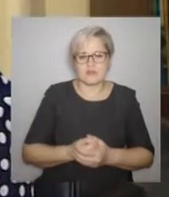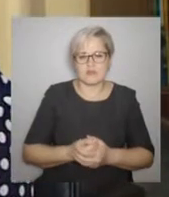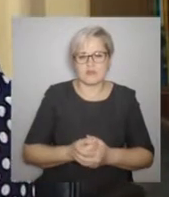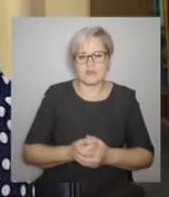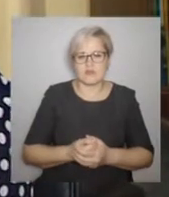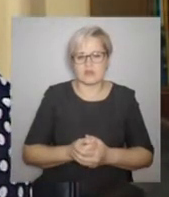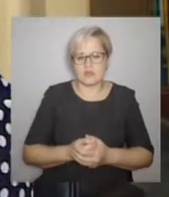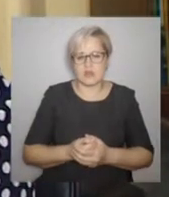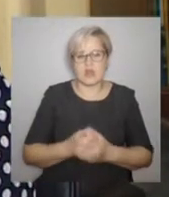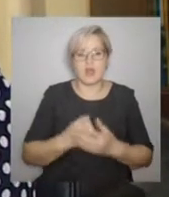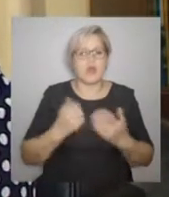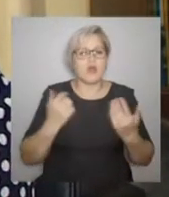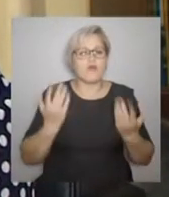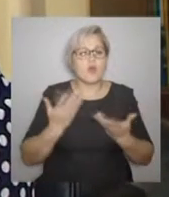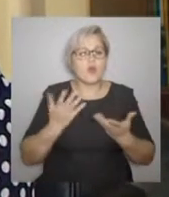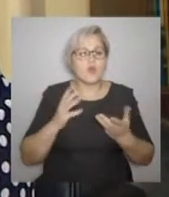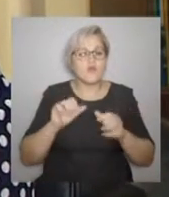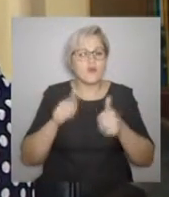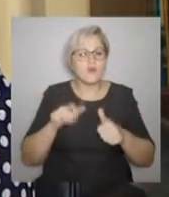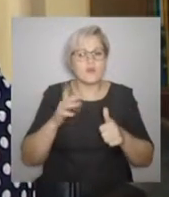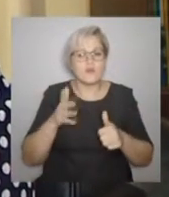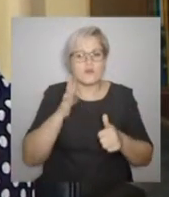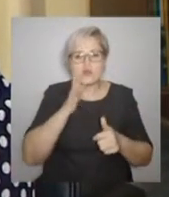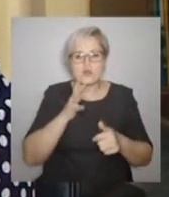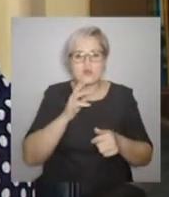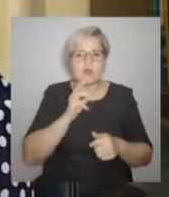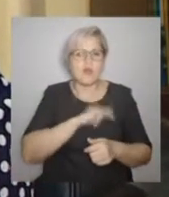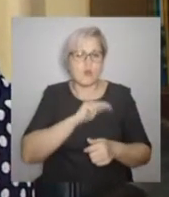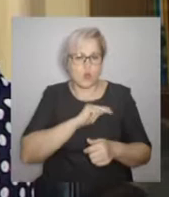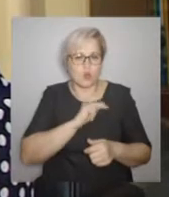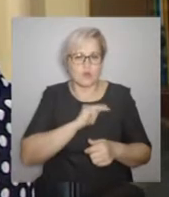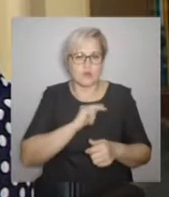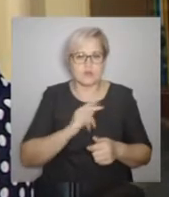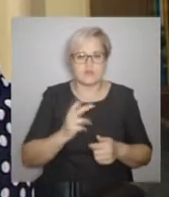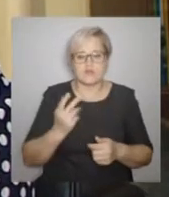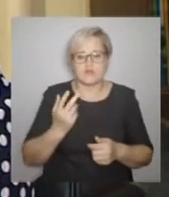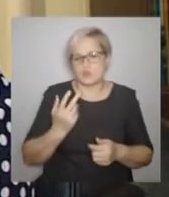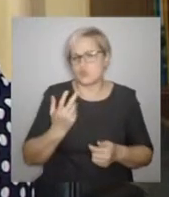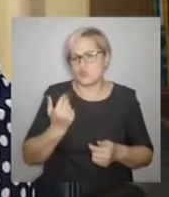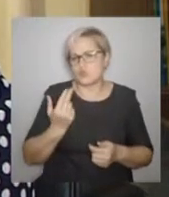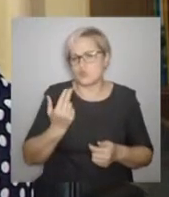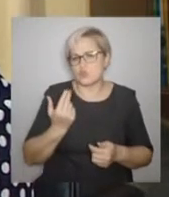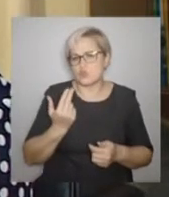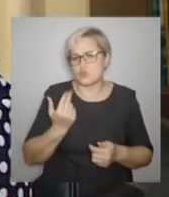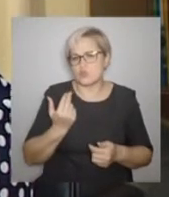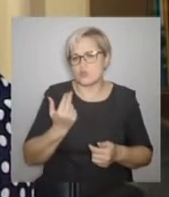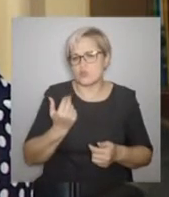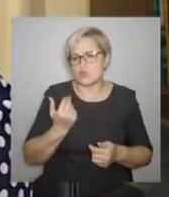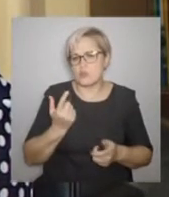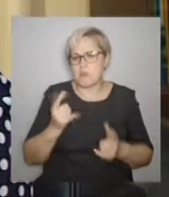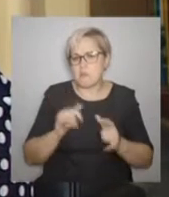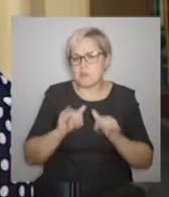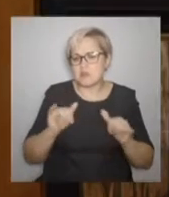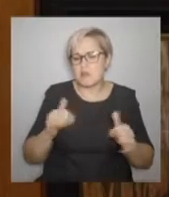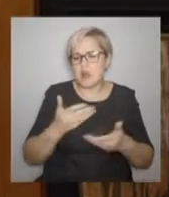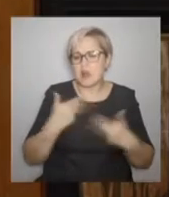максимально помочь нуждающимся категории населения нашего города. Но мы – это кто?